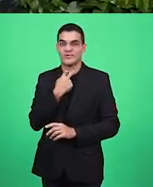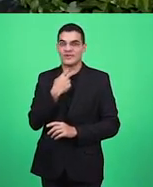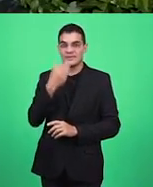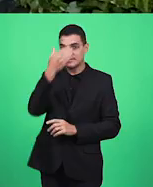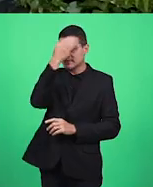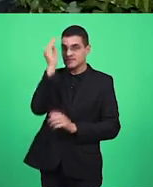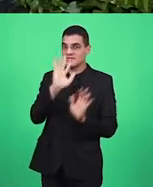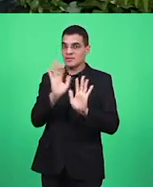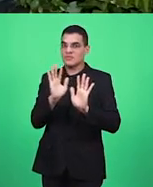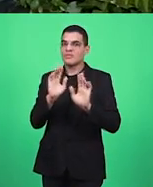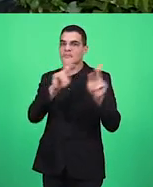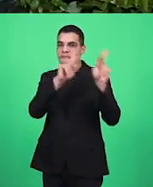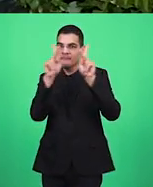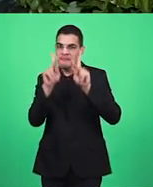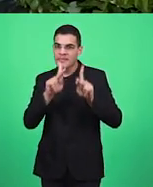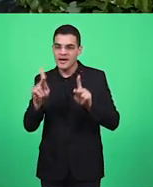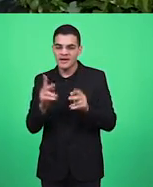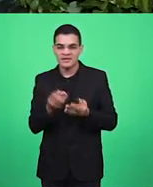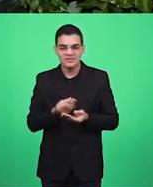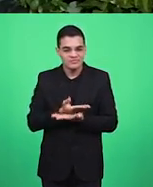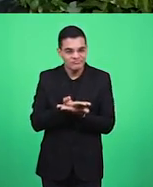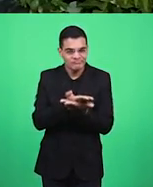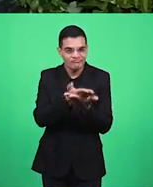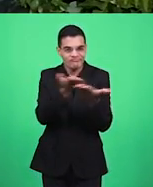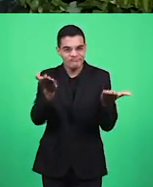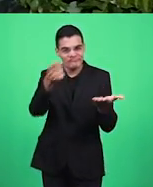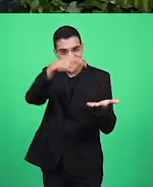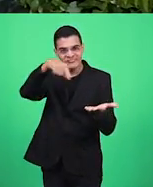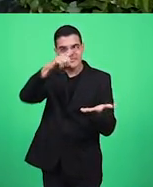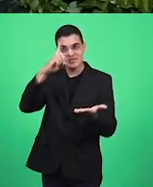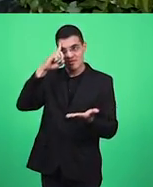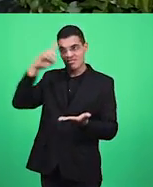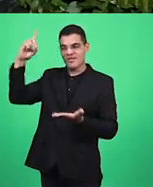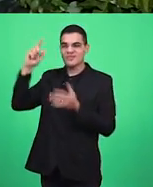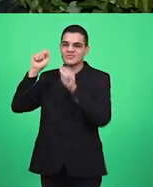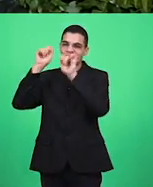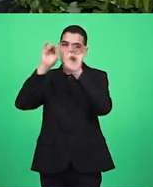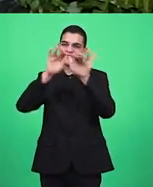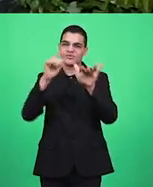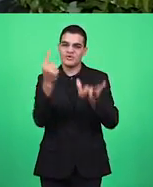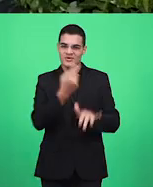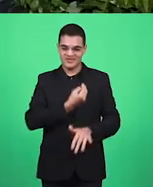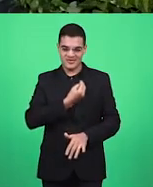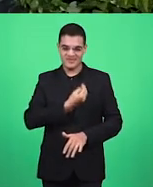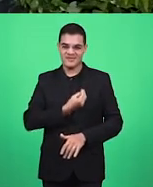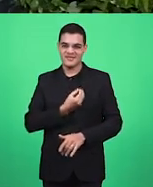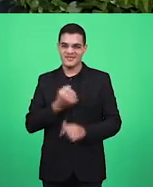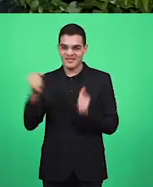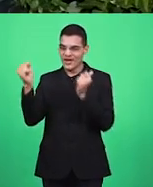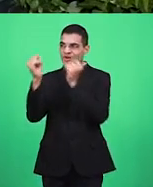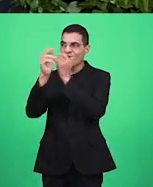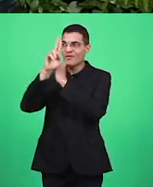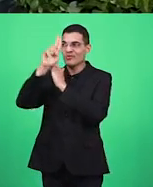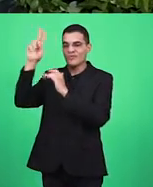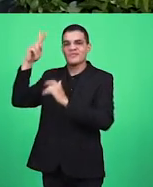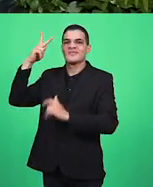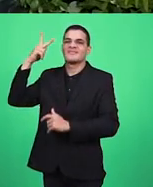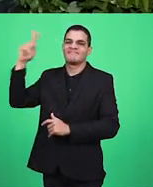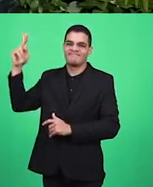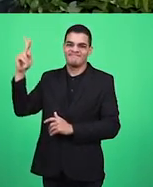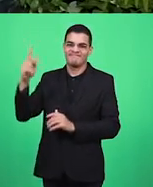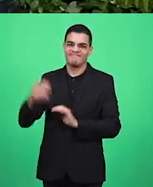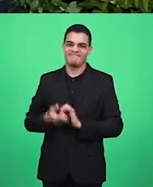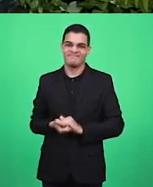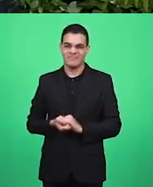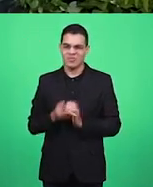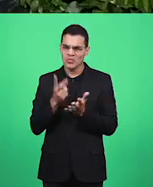Не забудьте об этом слове. «Мир вам». Да благословит Господь всех нам во славу Своего